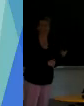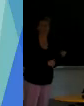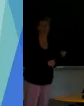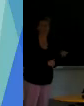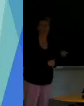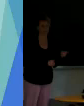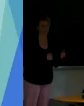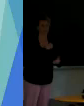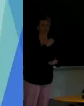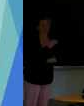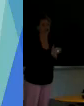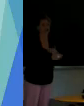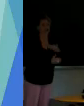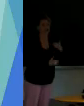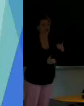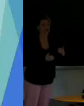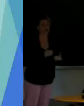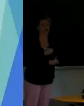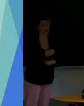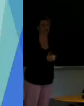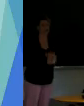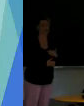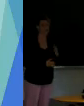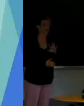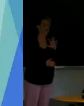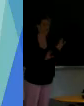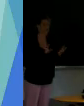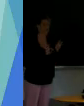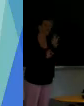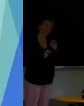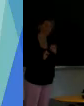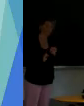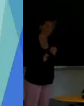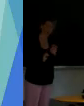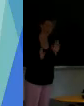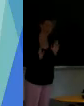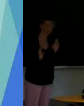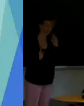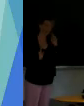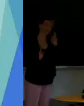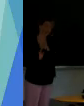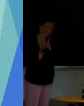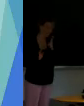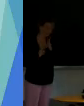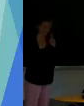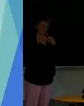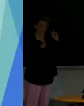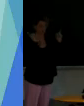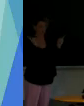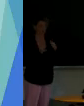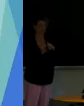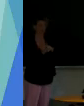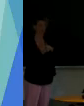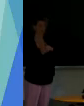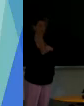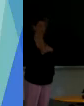possono essere portate avanti anche altre scelte. Però è chiaro che la laurea magistrale di continuità è quella in Biomedical Engineering.